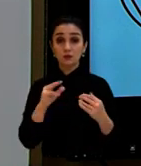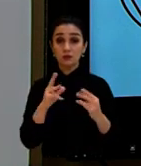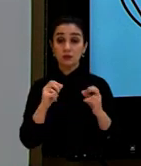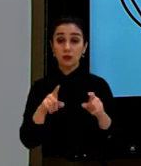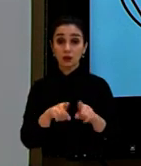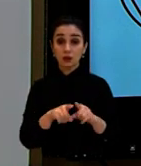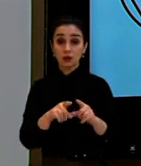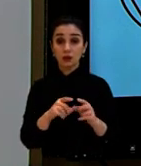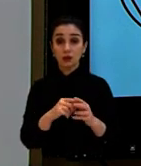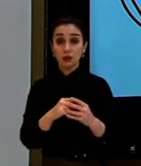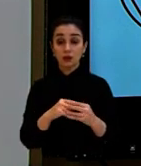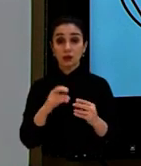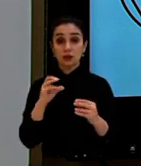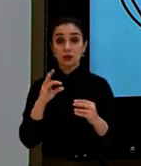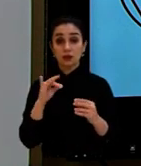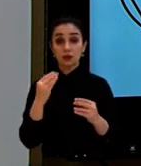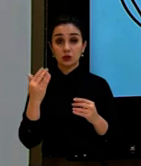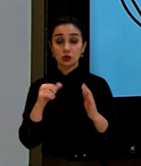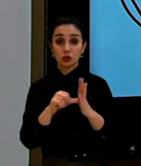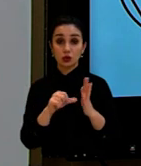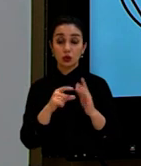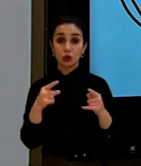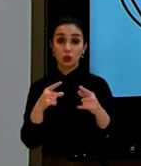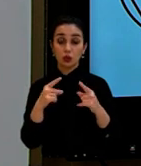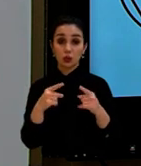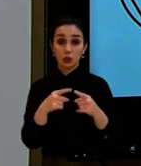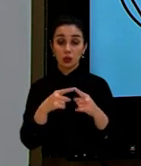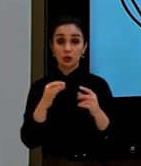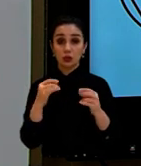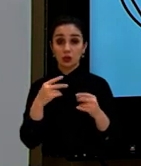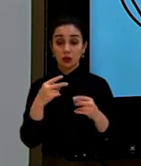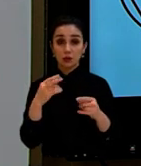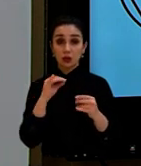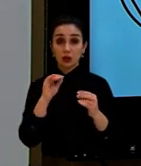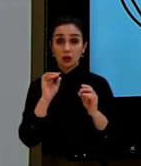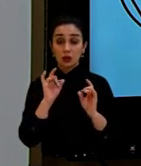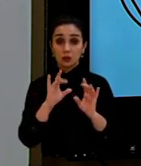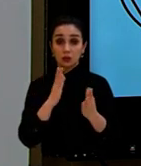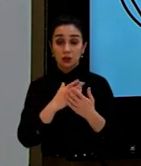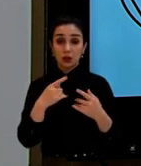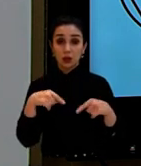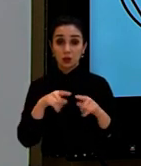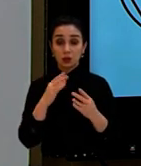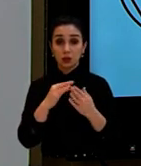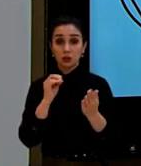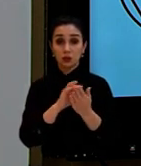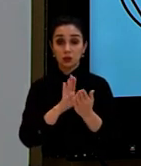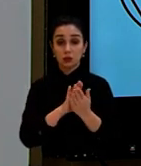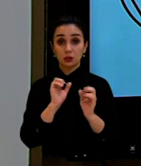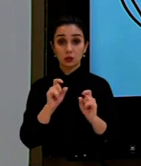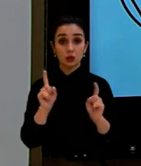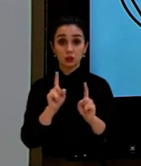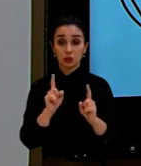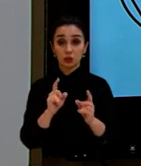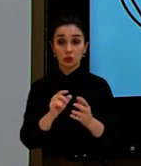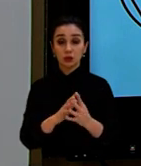как сторона правильного шестиугольника равна радиусу описанной окружности, мы можем записать, что